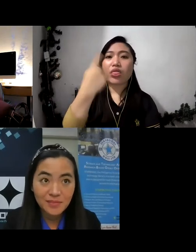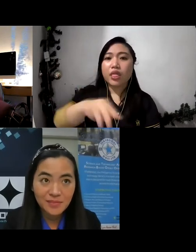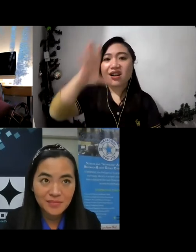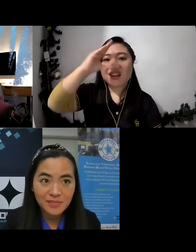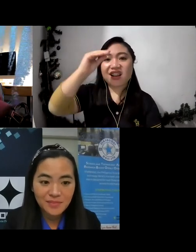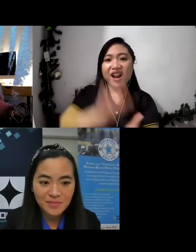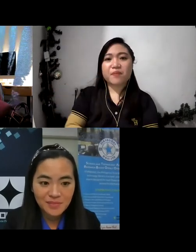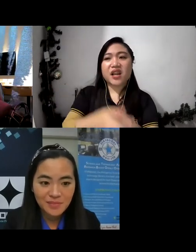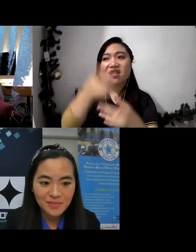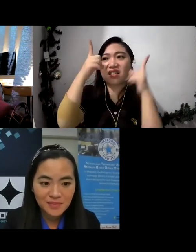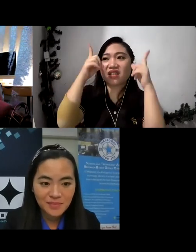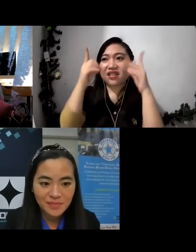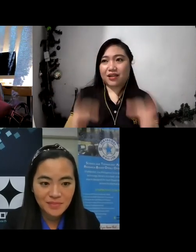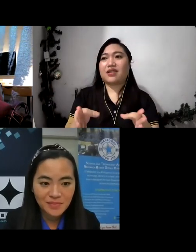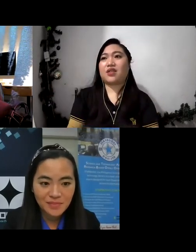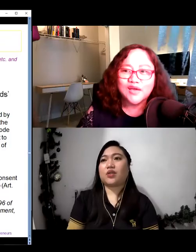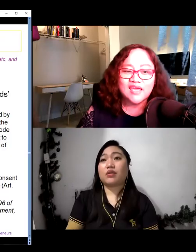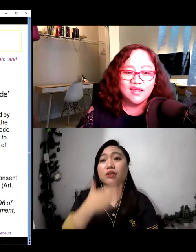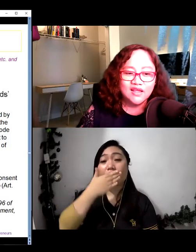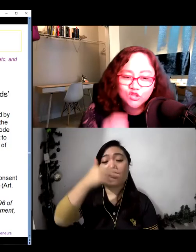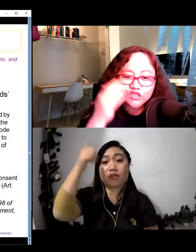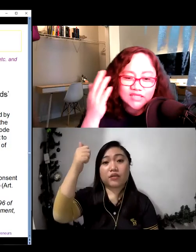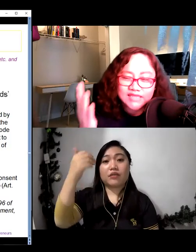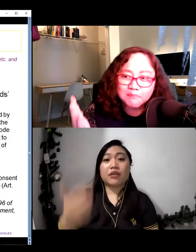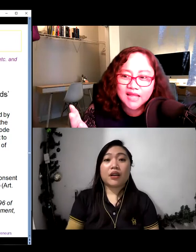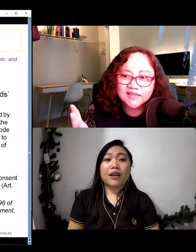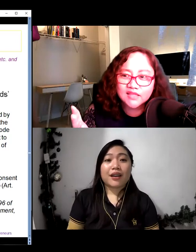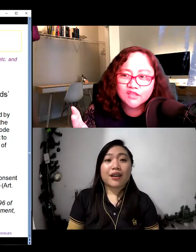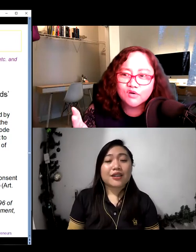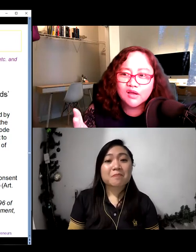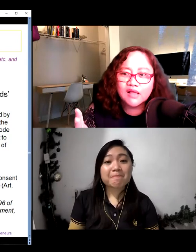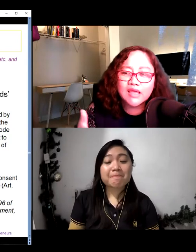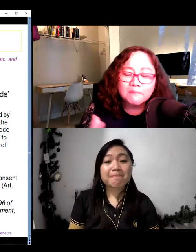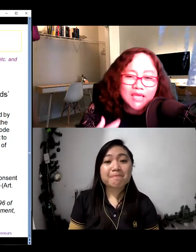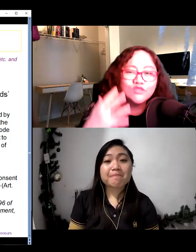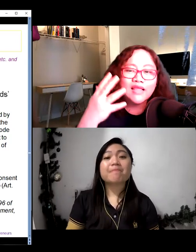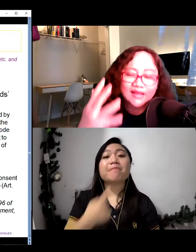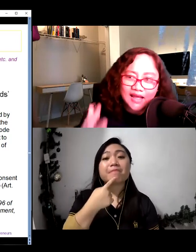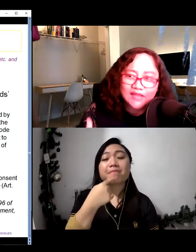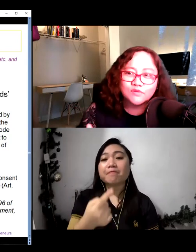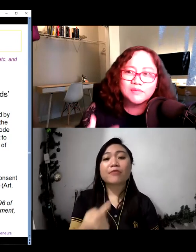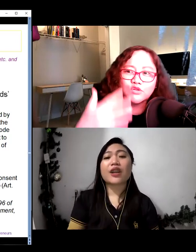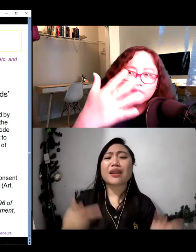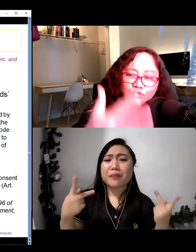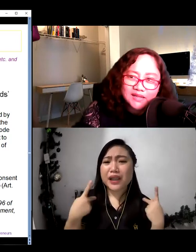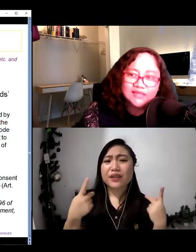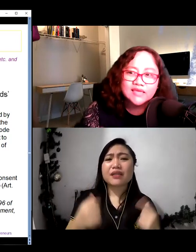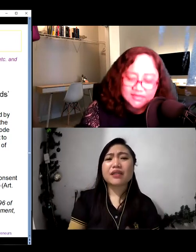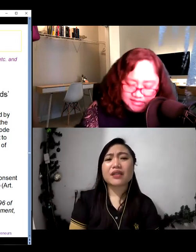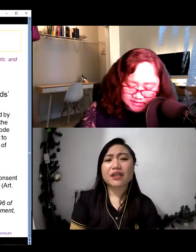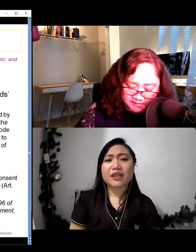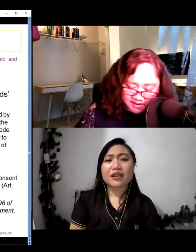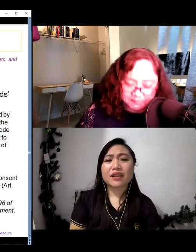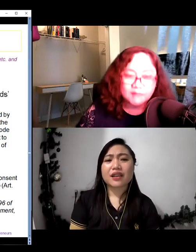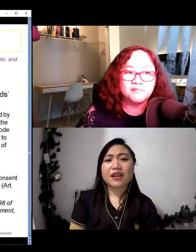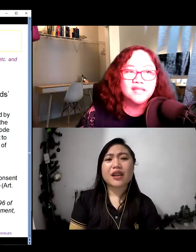decision shall prevail. Okay. So ito 'yung sinasabi natin, ano, na meron talaga, no, meron pa rin nag-exist